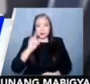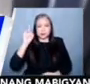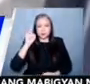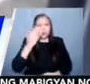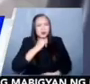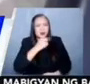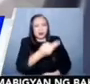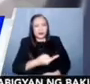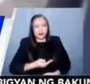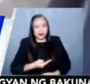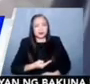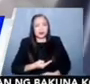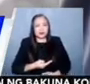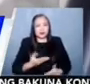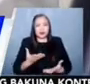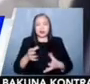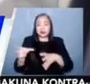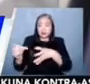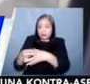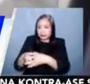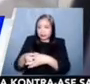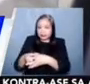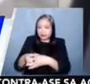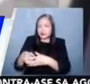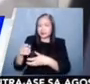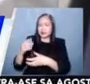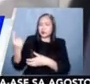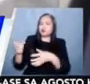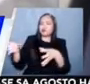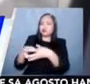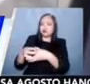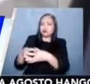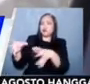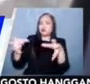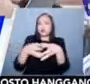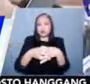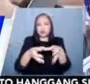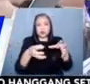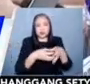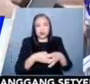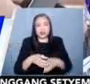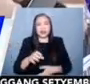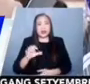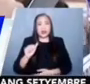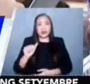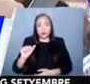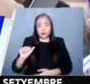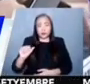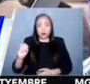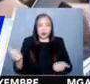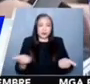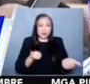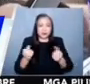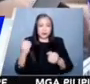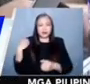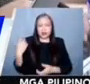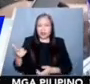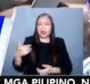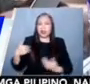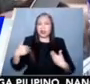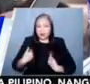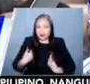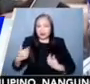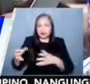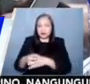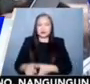clustering no kina cluster kasi natin yung mga ao napapagod sila in in and some cases like accountant